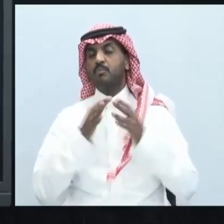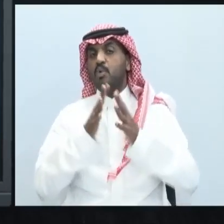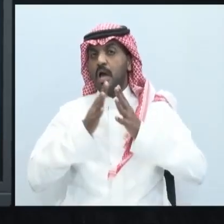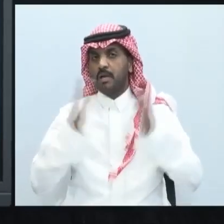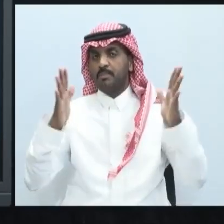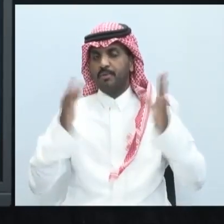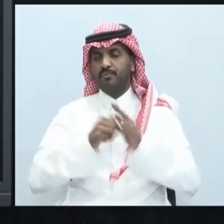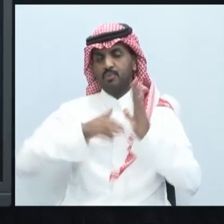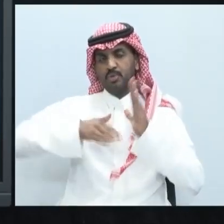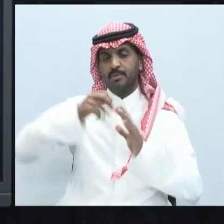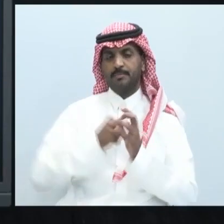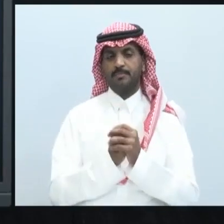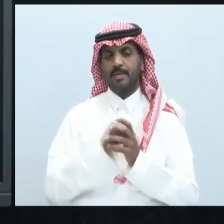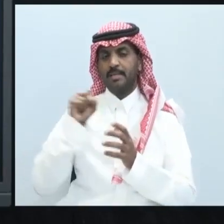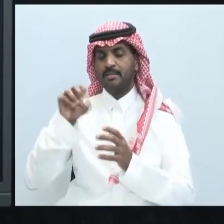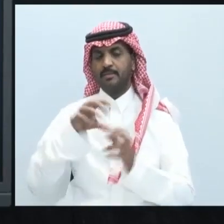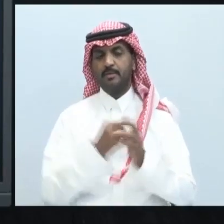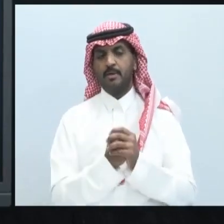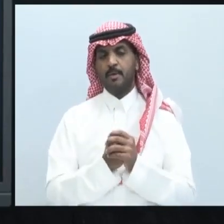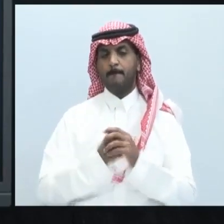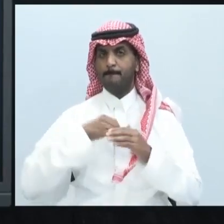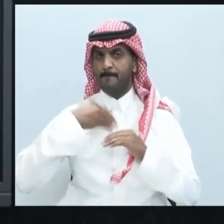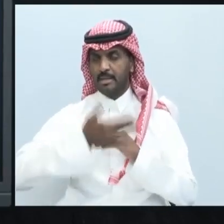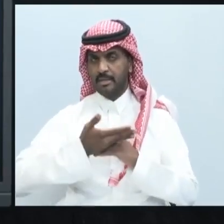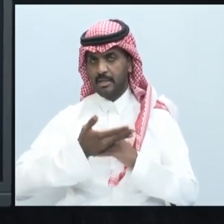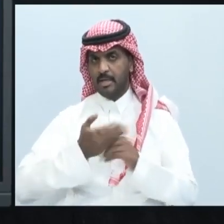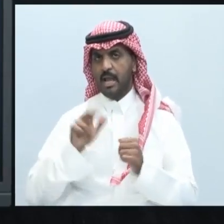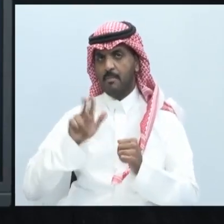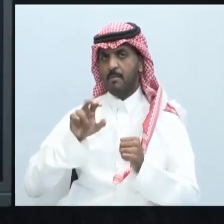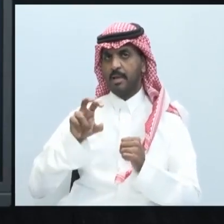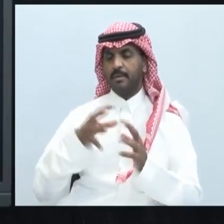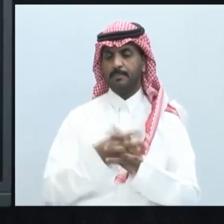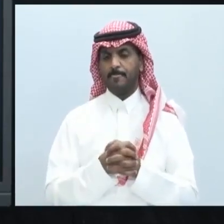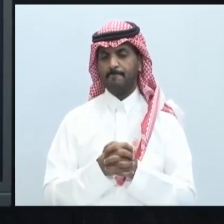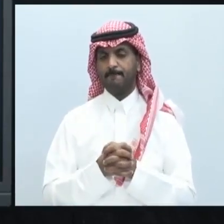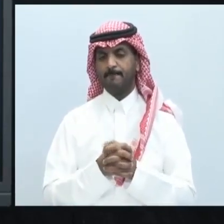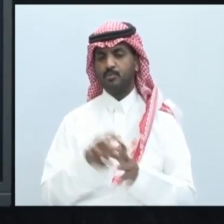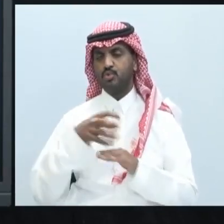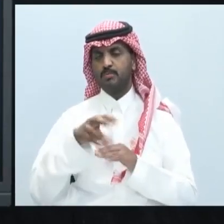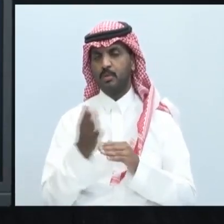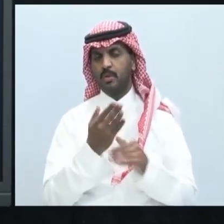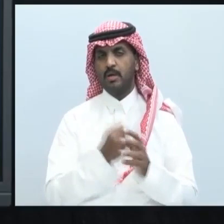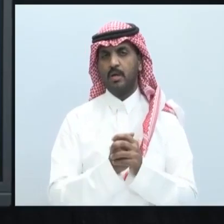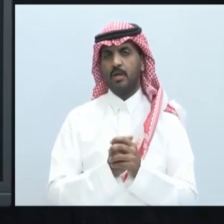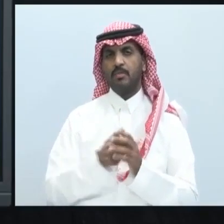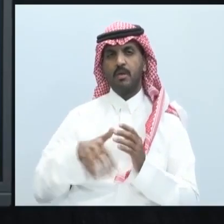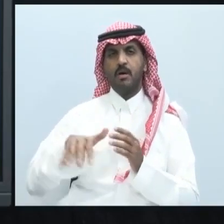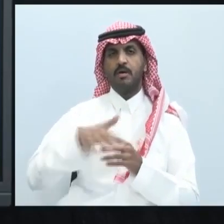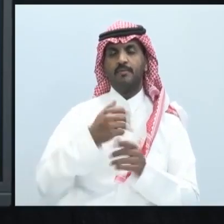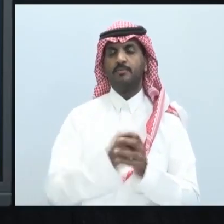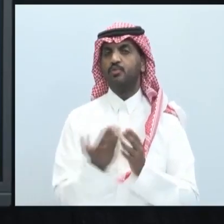في المستويات التصنيفيه ثم ياتي بعدها المملكه وايضا الشعبه وايضا الطائفه